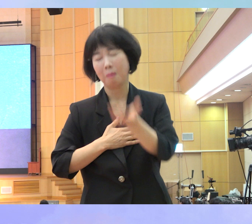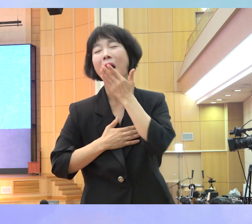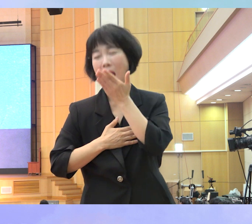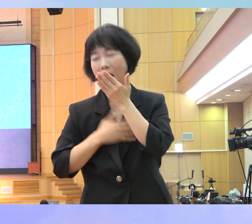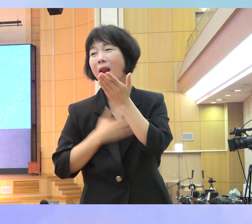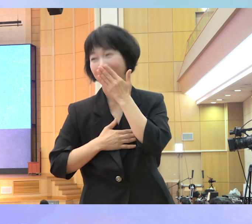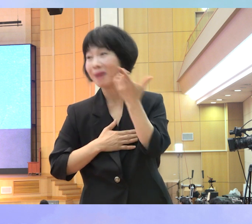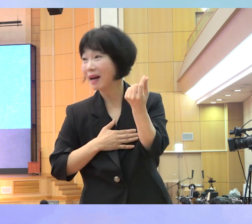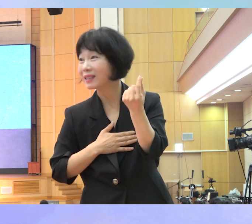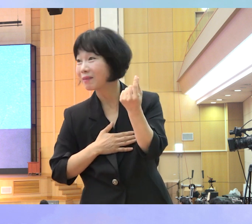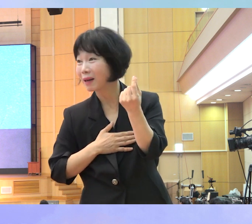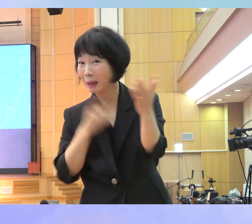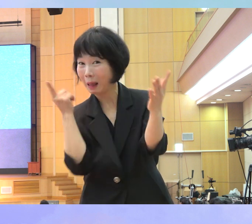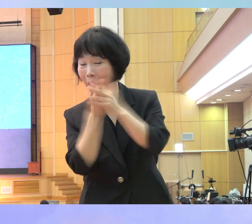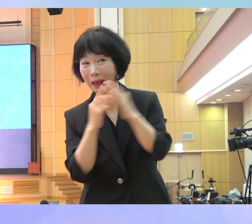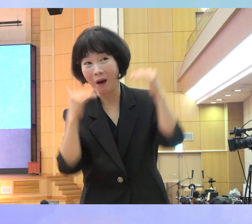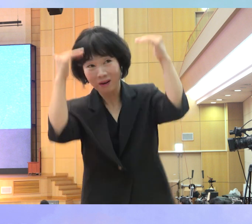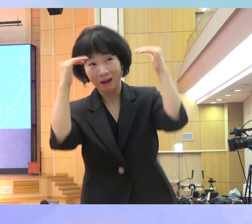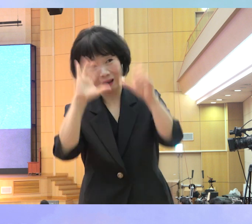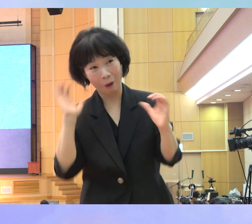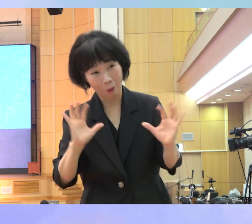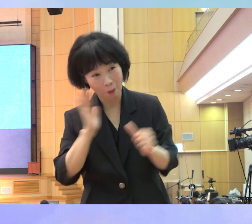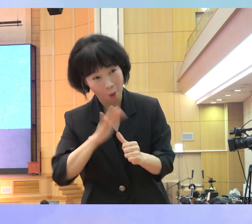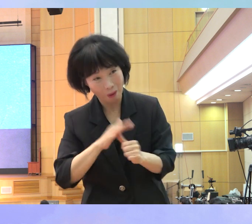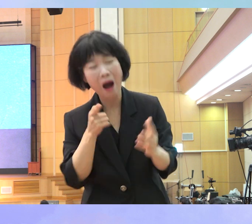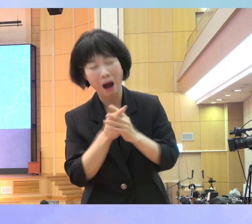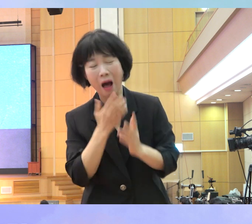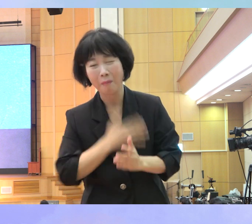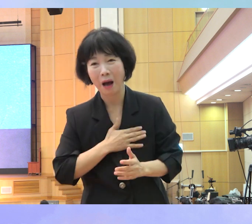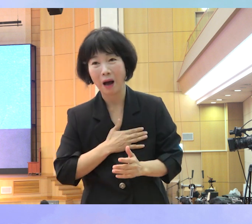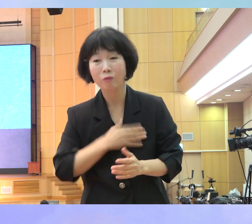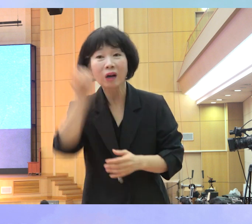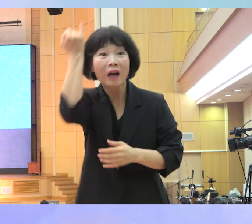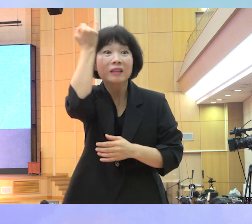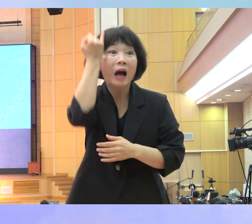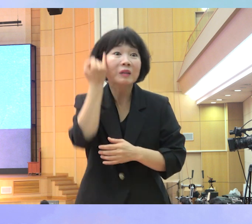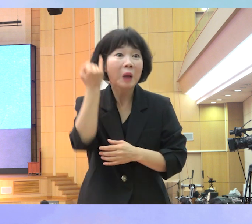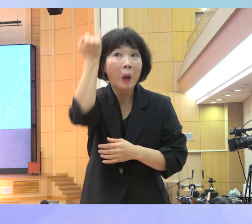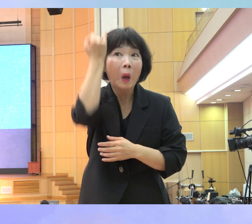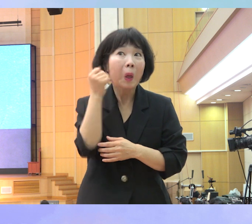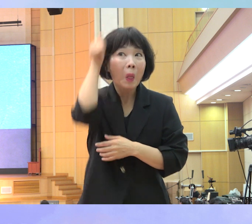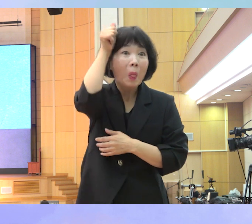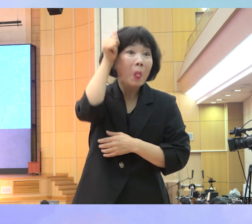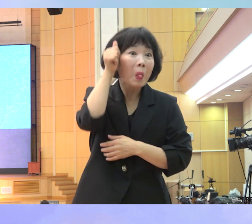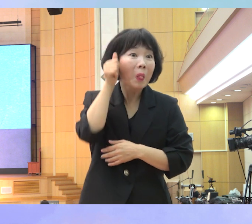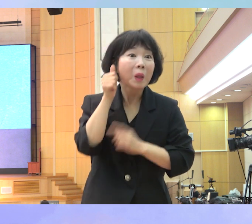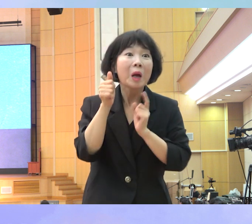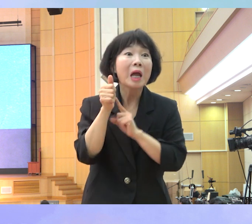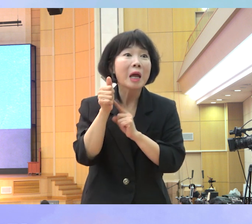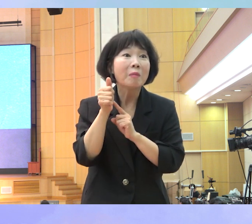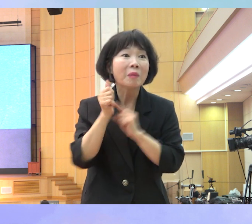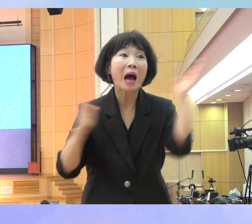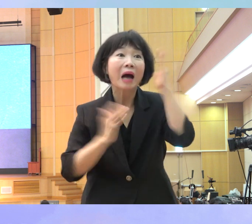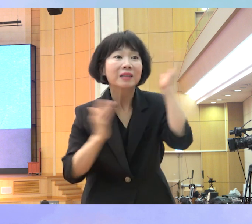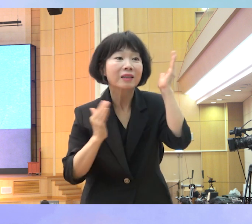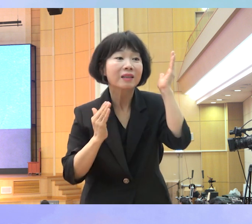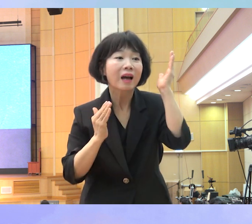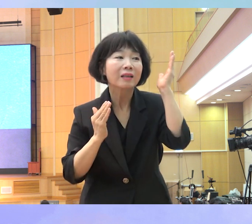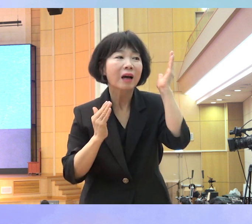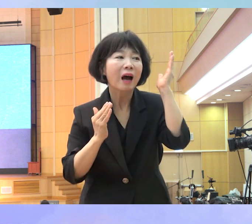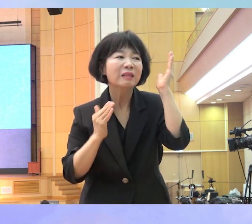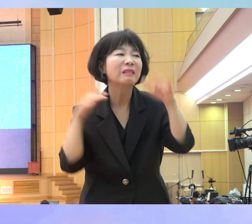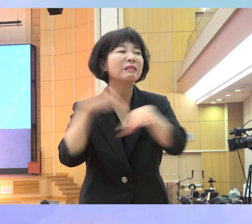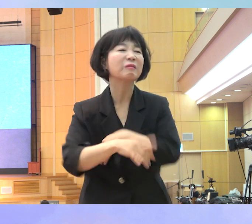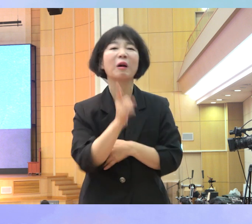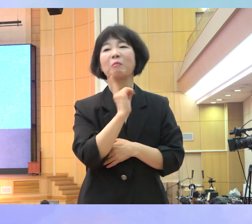거예요. 또 사춘기 아이들은요, 청소년 그들의 언어를 써요.